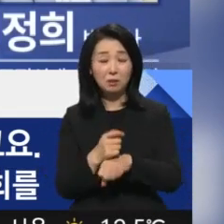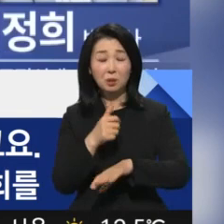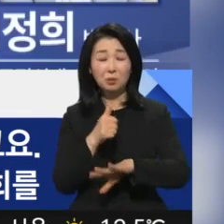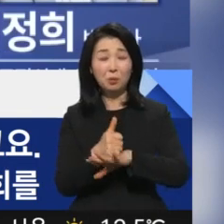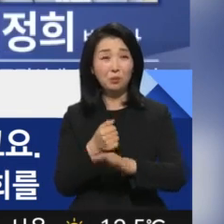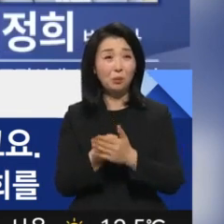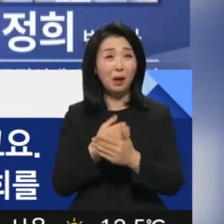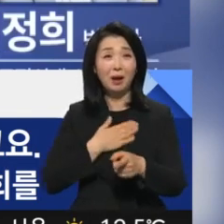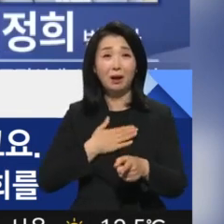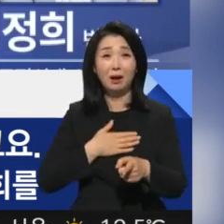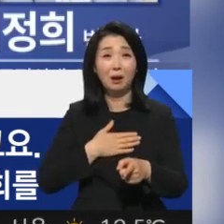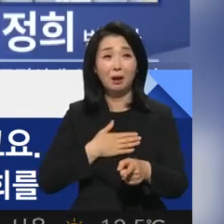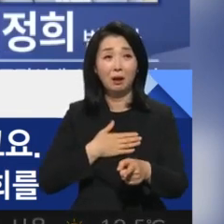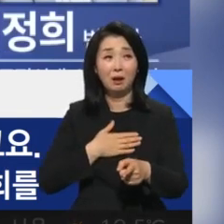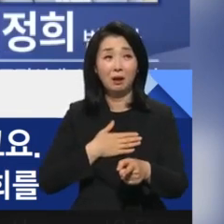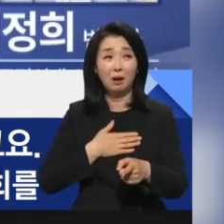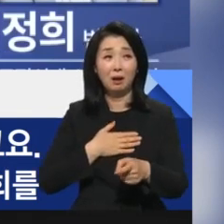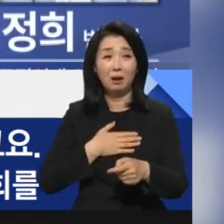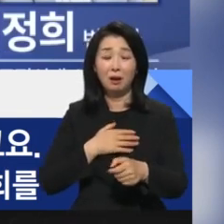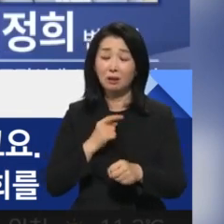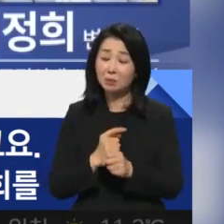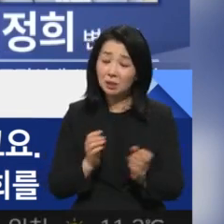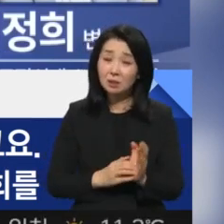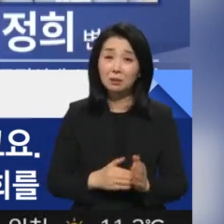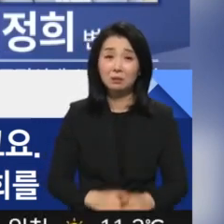결론은 정해져 있는 것 같고요 그